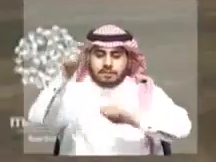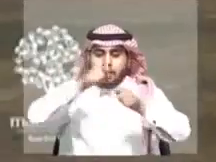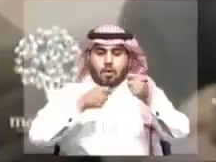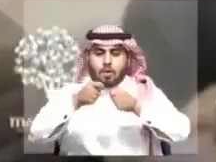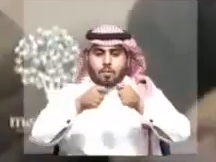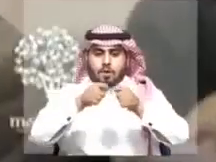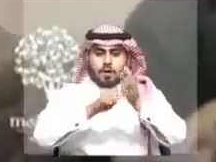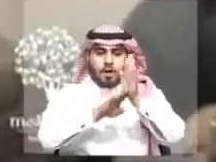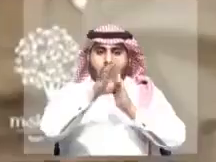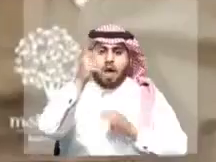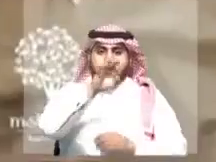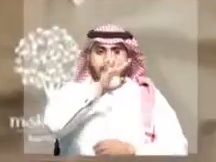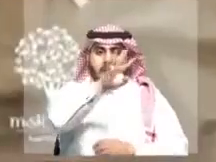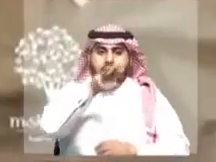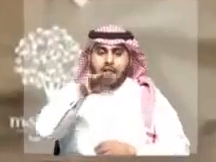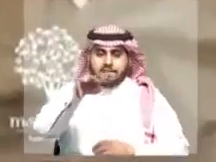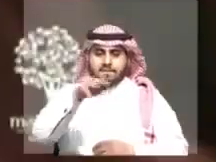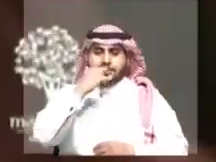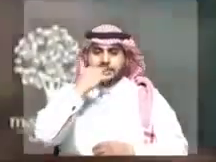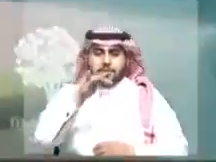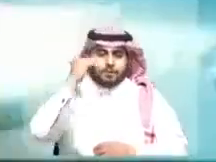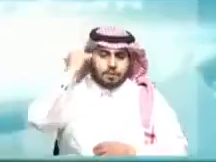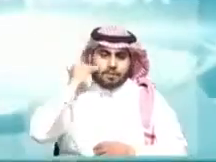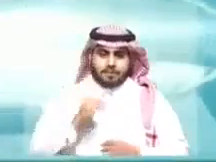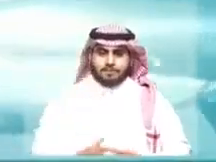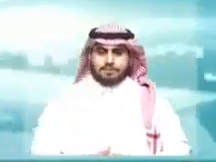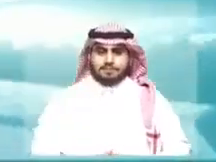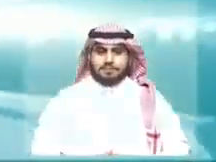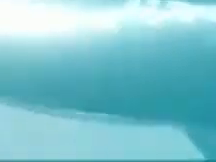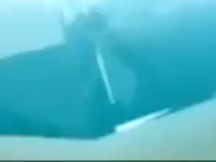التقنية 4,000 شاب وفتاة.